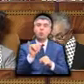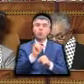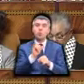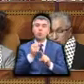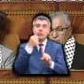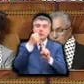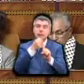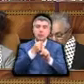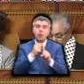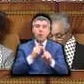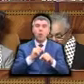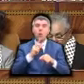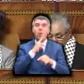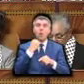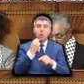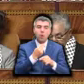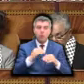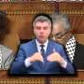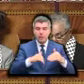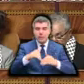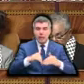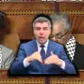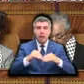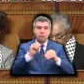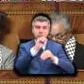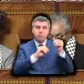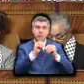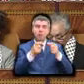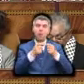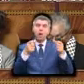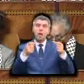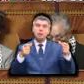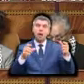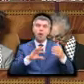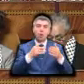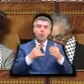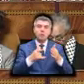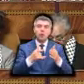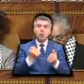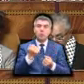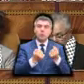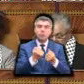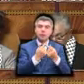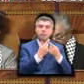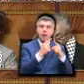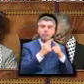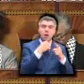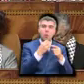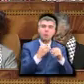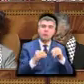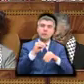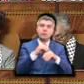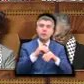بخصوص البنية التحتية الطرقية من تجهيز للطرق وتوسيعها، وأيضا الحالة الميكانيكية للعربات، زد على ذلك